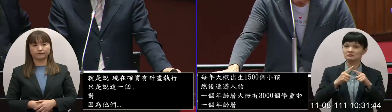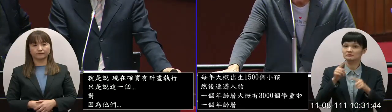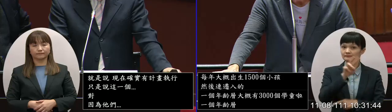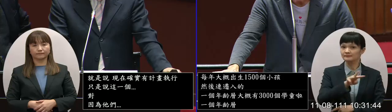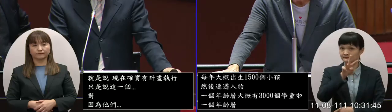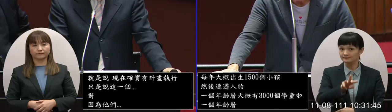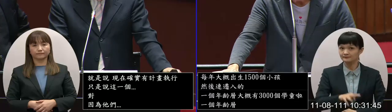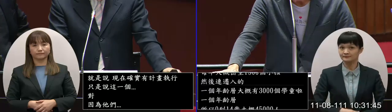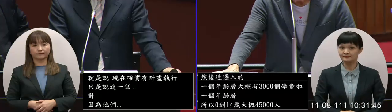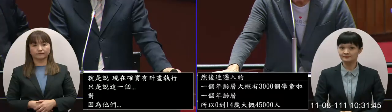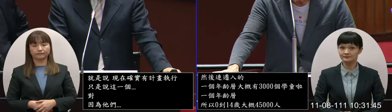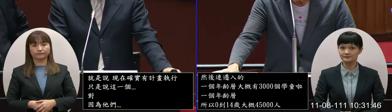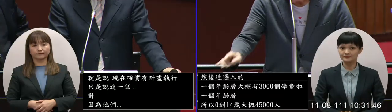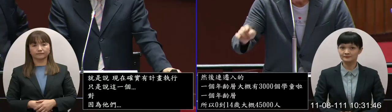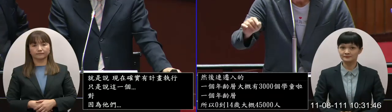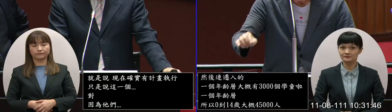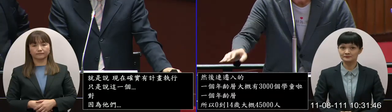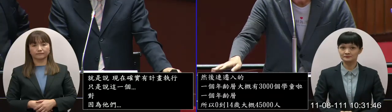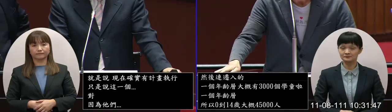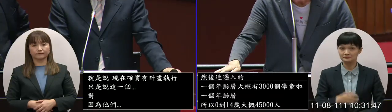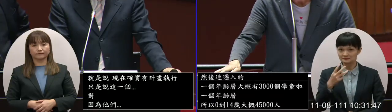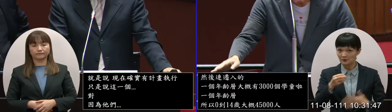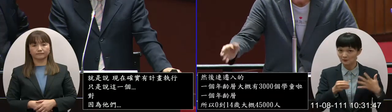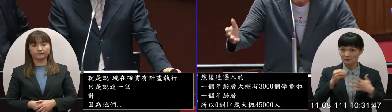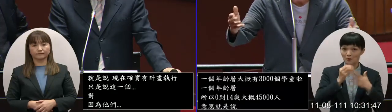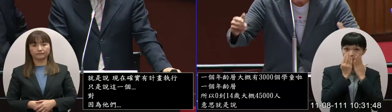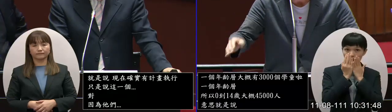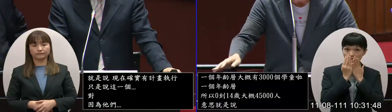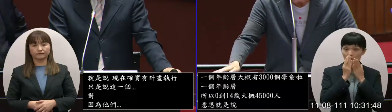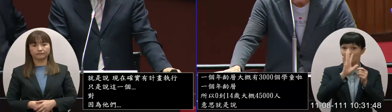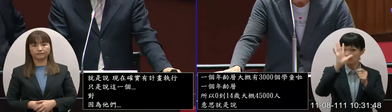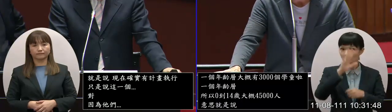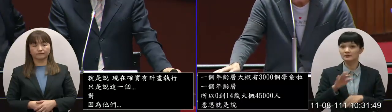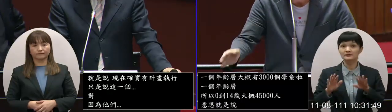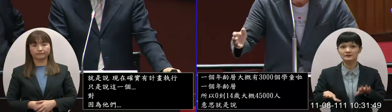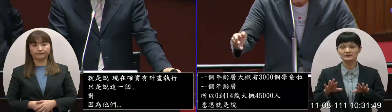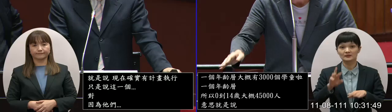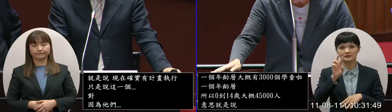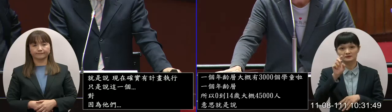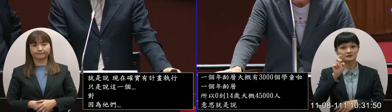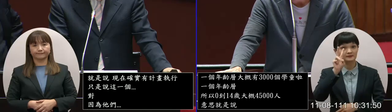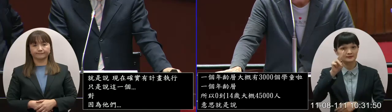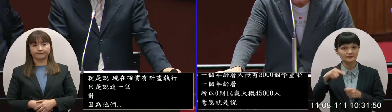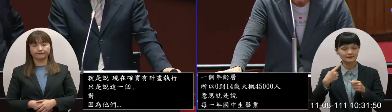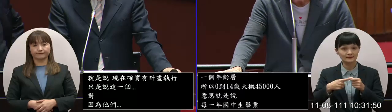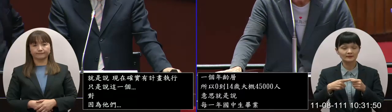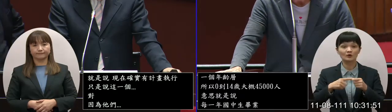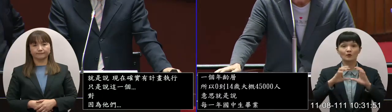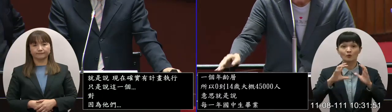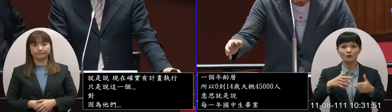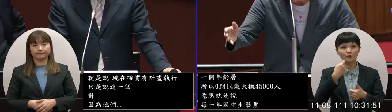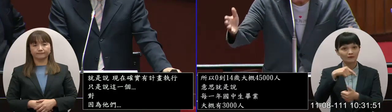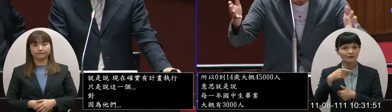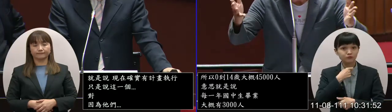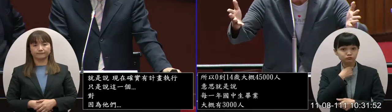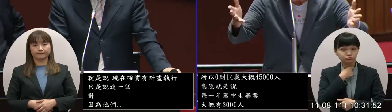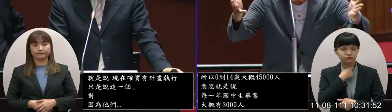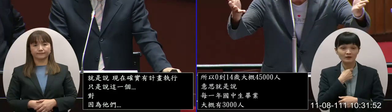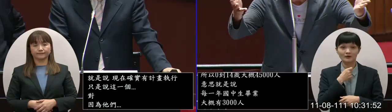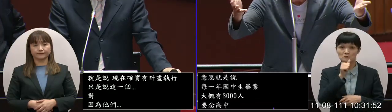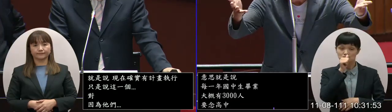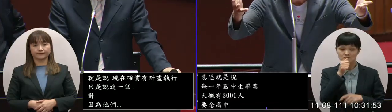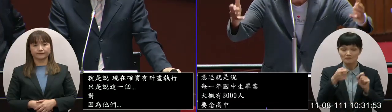3000人。要念高中，现在不是要12年国教吗？就近入学吗？你知道我们那边